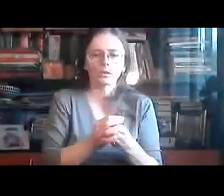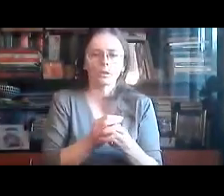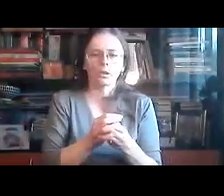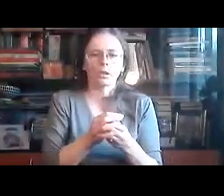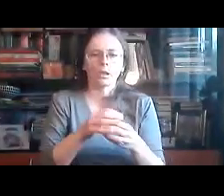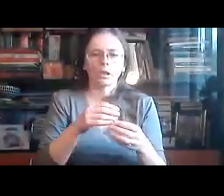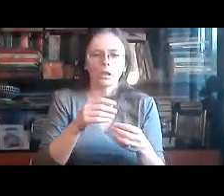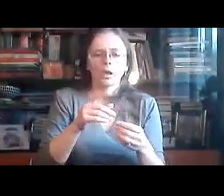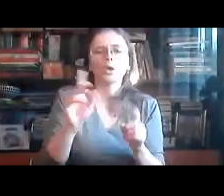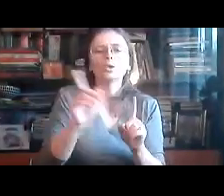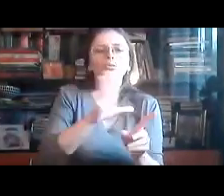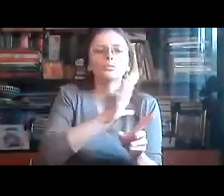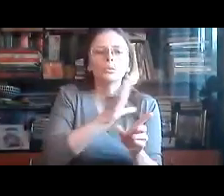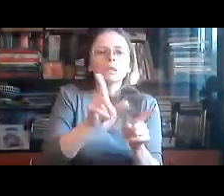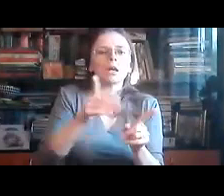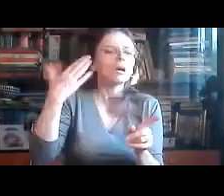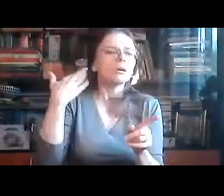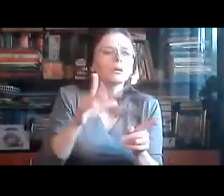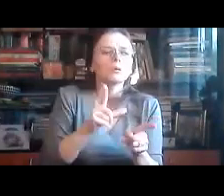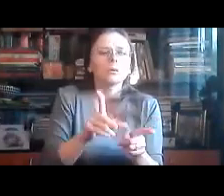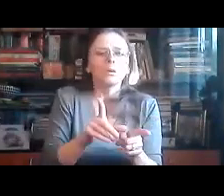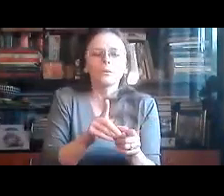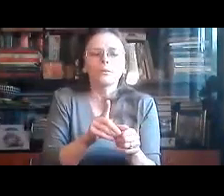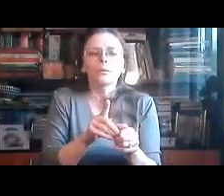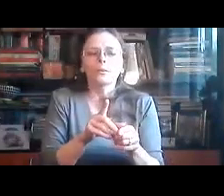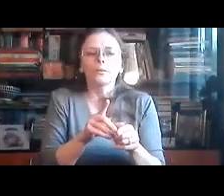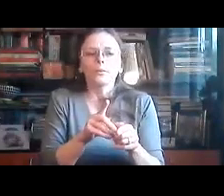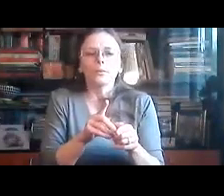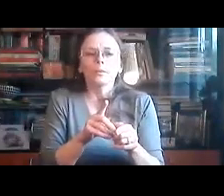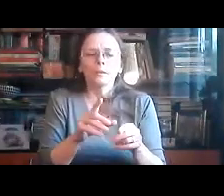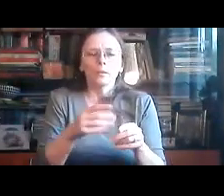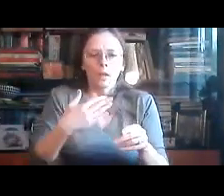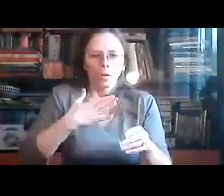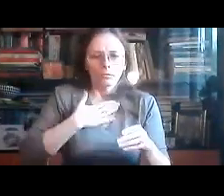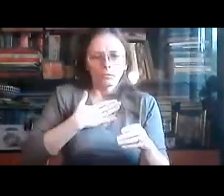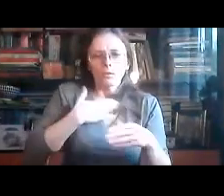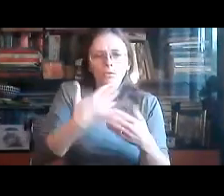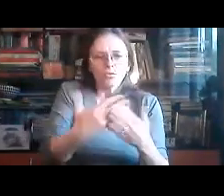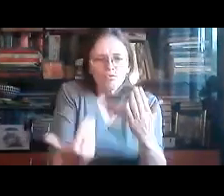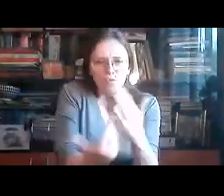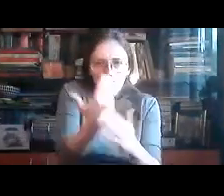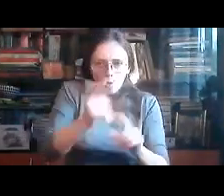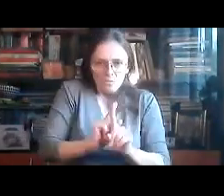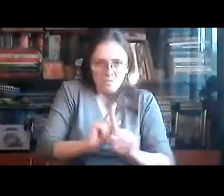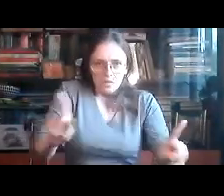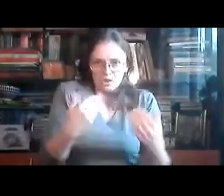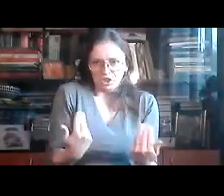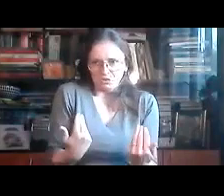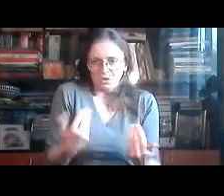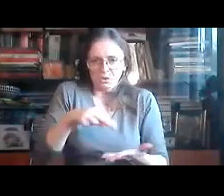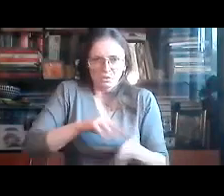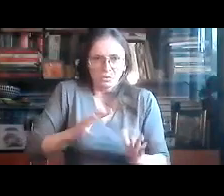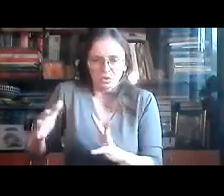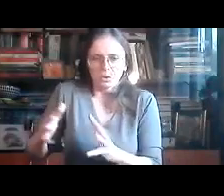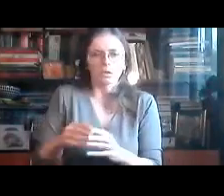том, насколько вот эта наша новая ситуация, принуждает нас в хорошем смысле